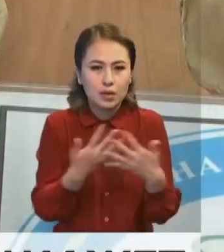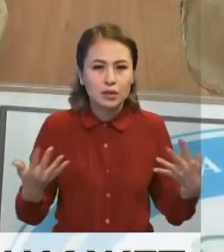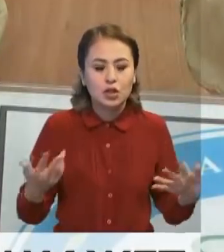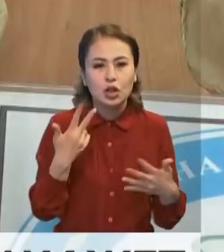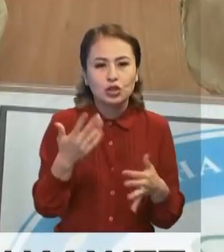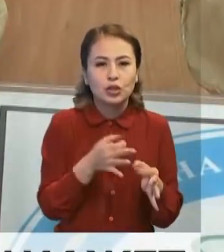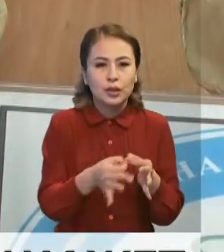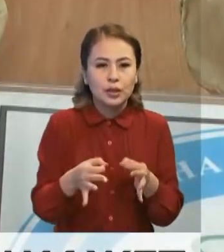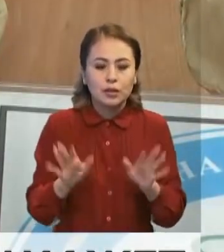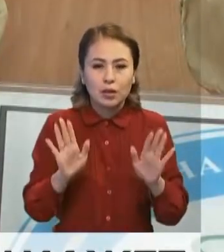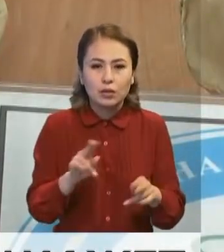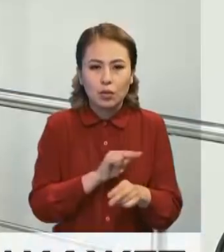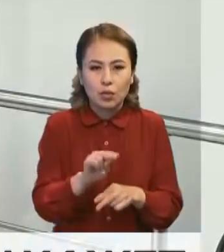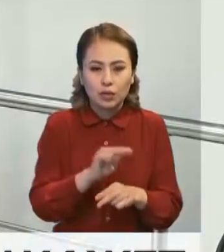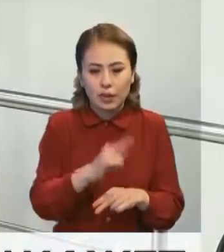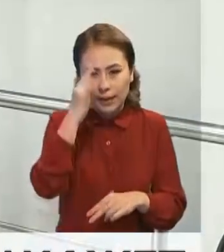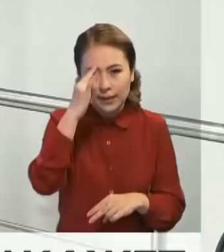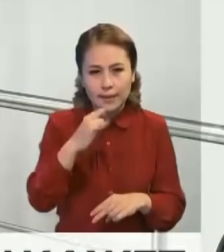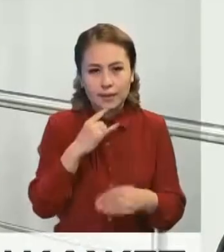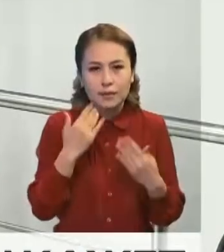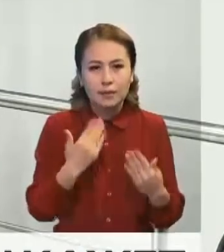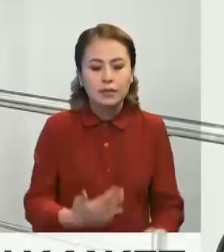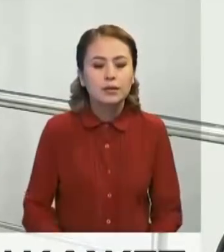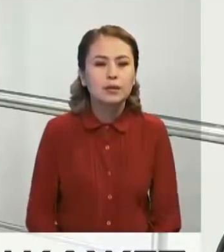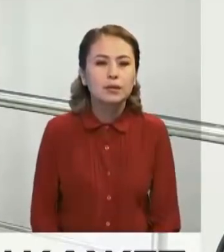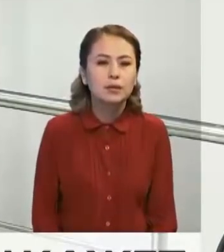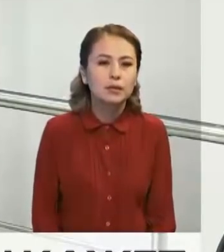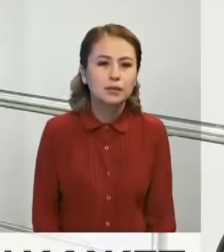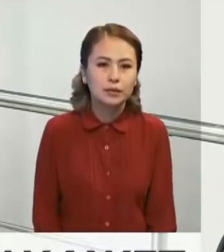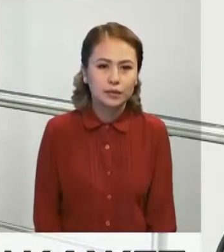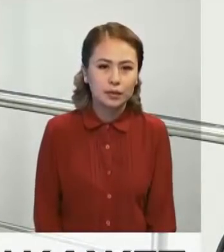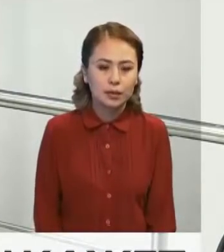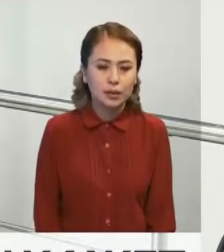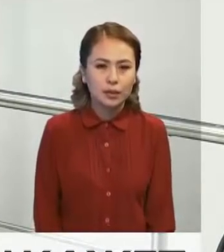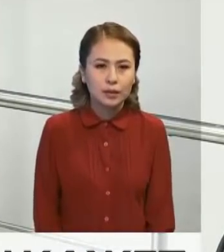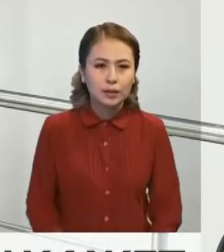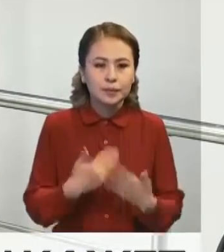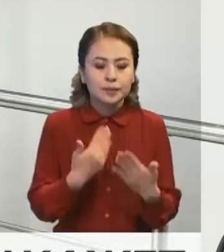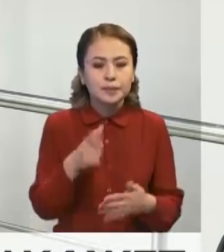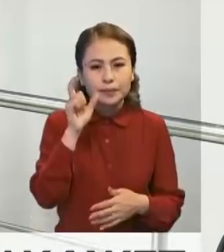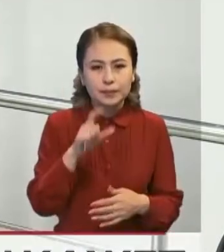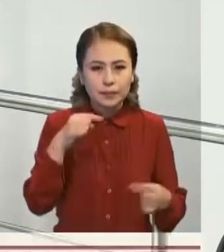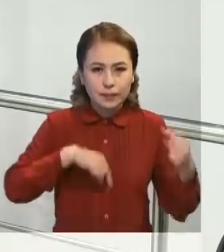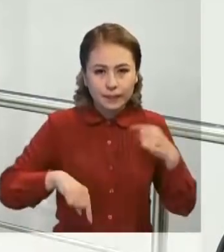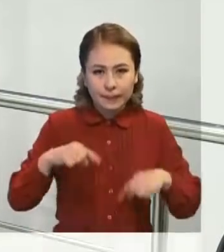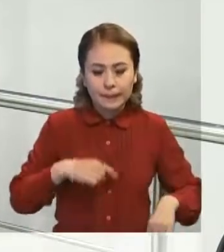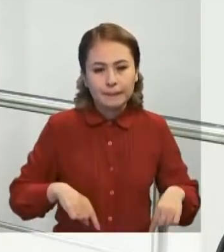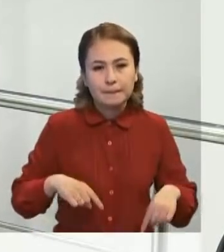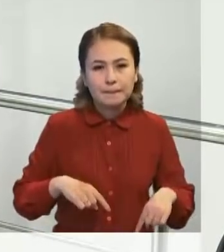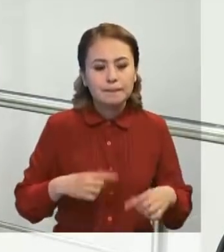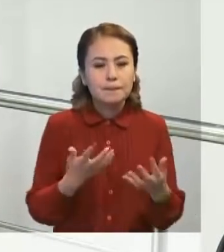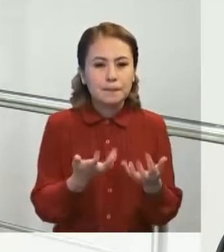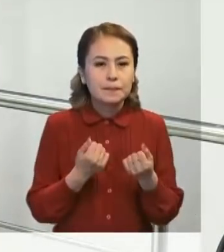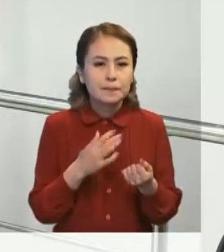елде ғана оқытады, соның бірі Қазақстан. Бұл ағзалар бізде нағыз адамның органдарынан